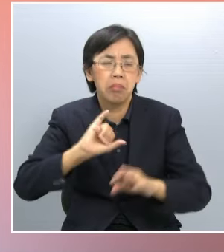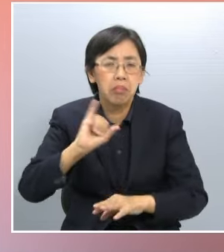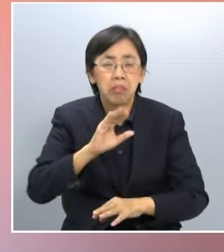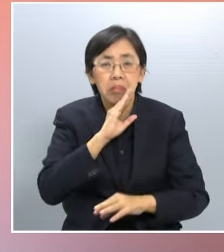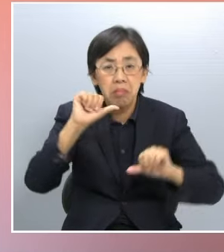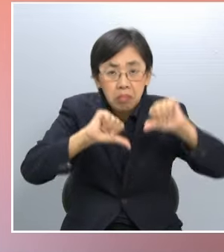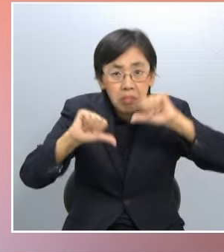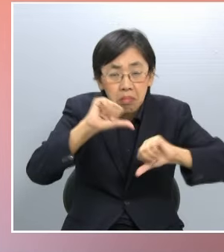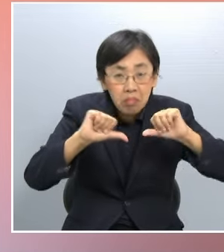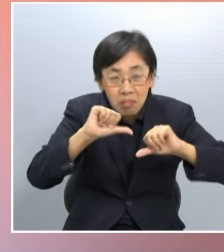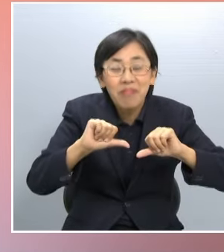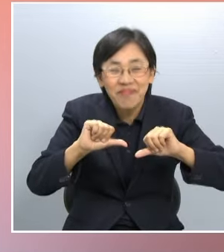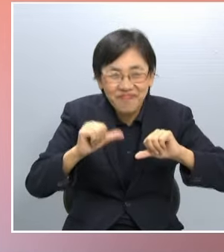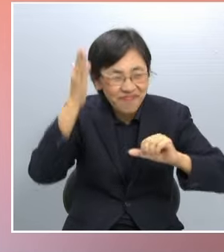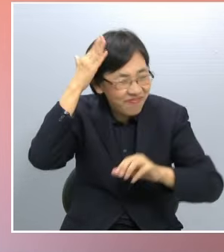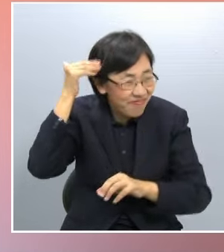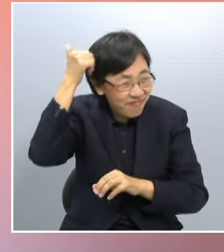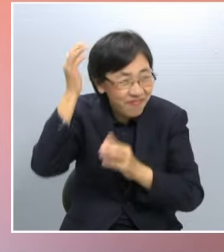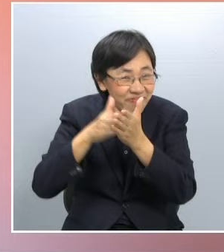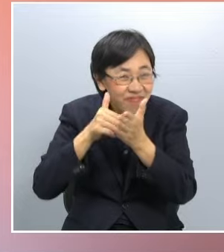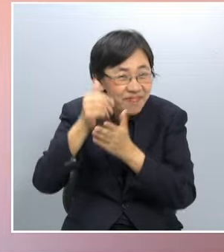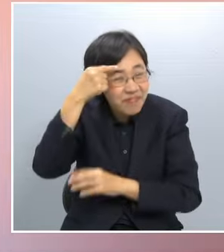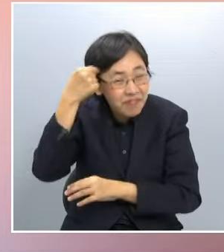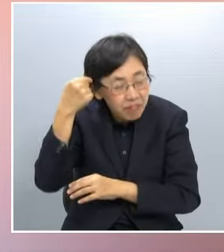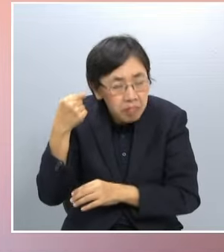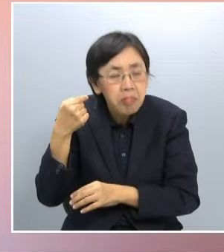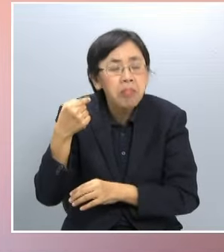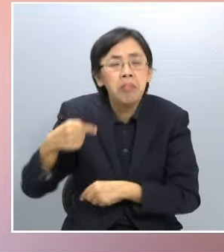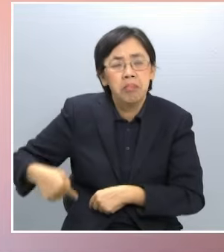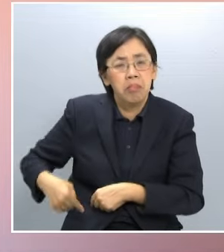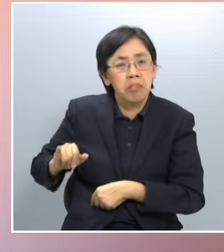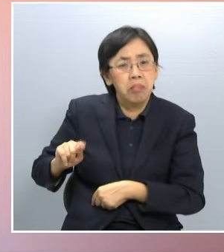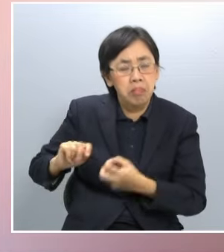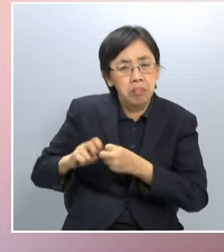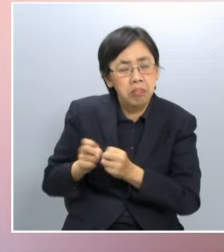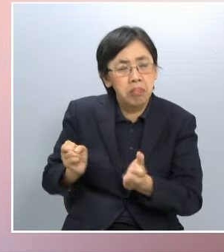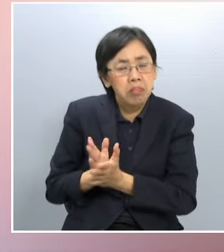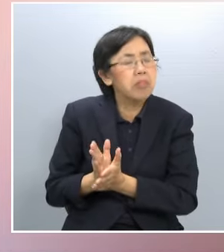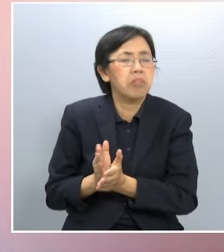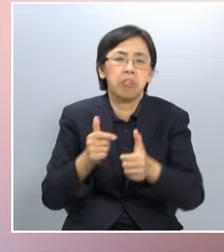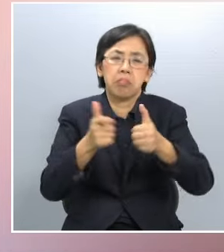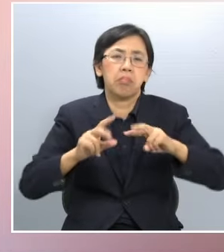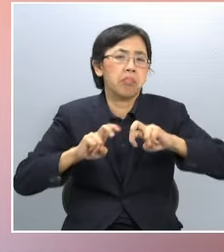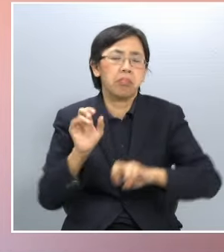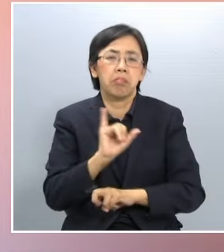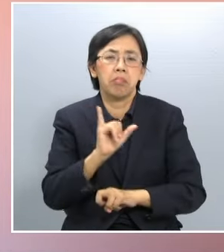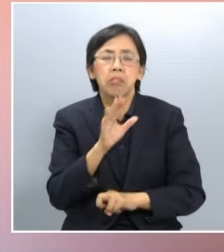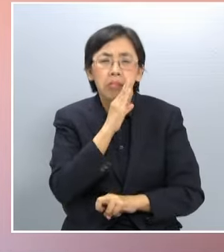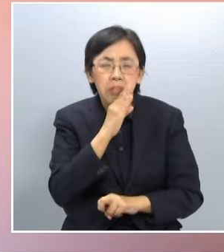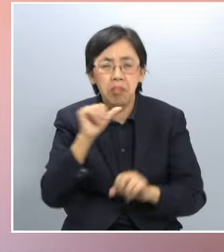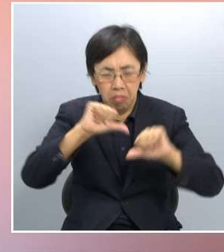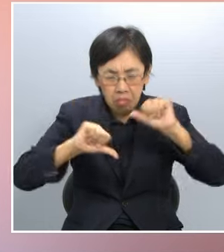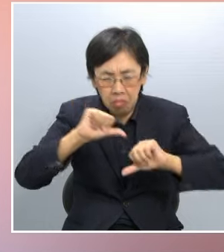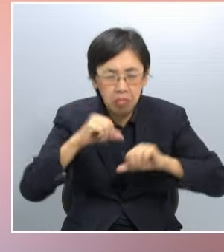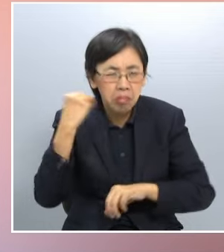ที่เป็นส่วนประกอบในยาย้อมผมเป็นอันตรายต่อตับหรือไตแต่แน่นอนว่าการสัมผัสสารเคมีบ่อยหรือนานเกินไปอาจ